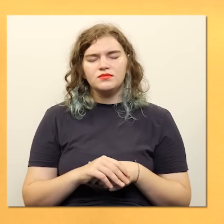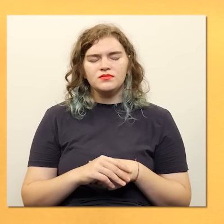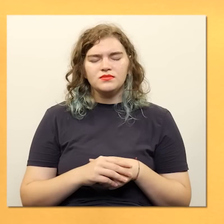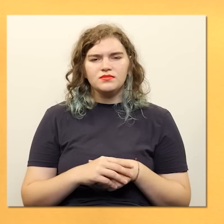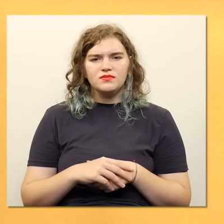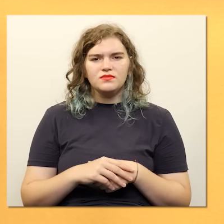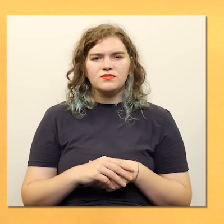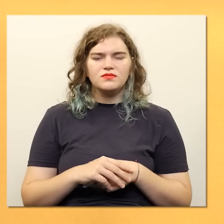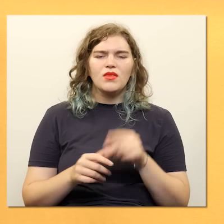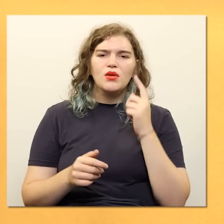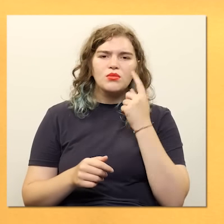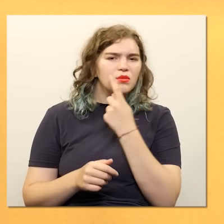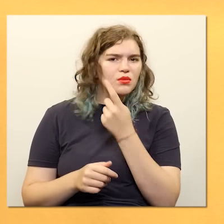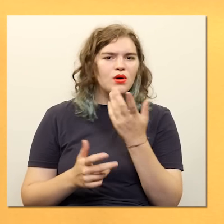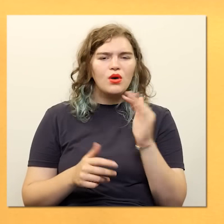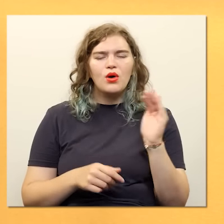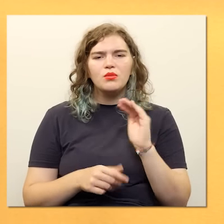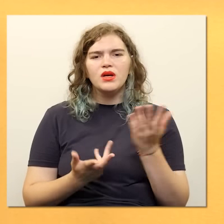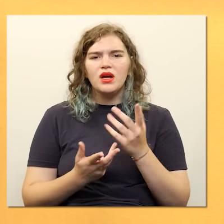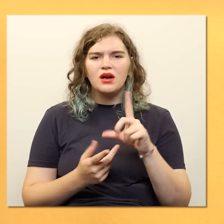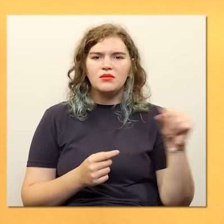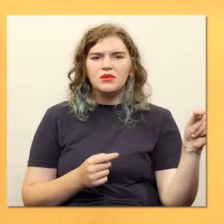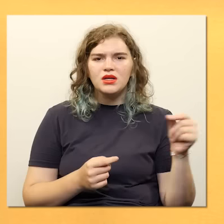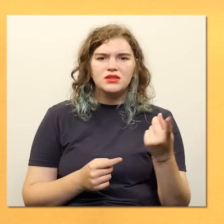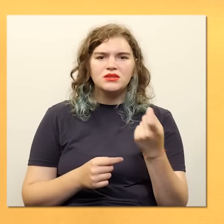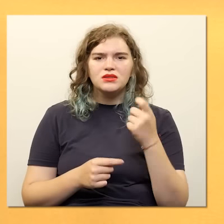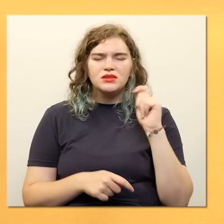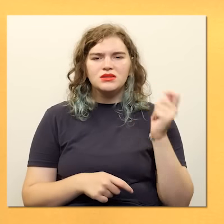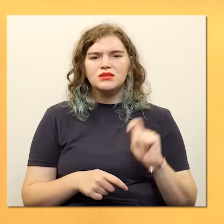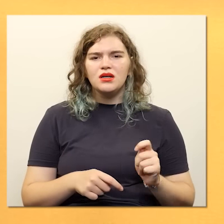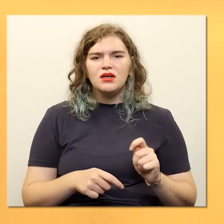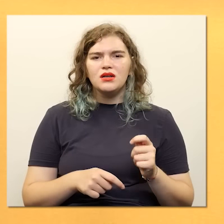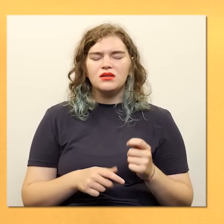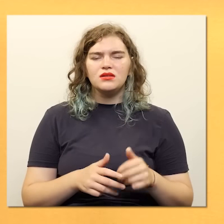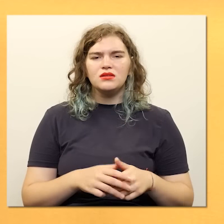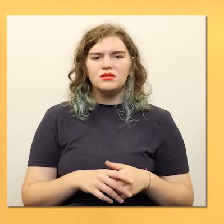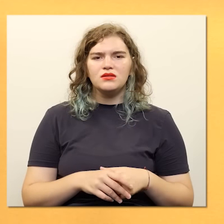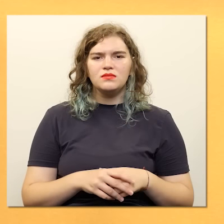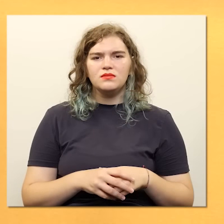Și primul copil care a plecat din țară,